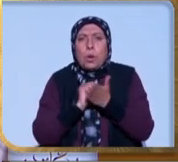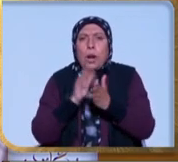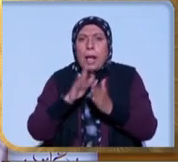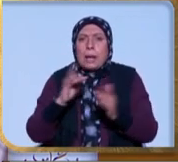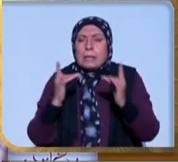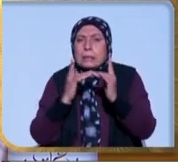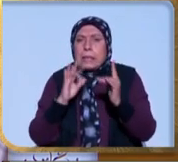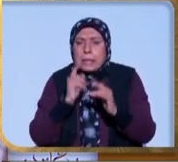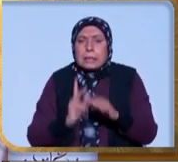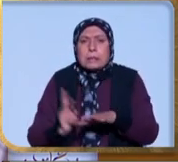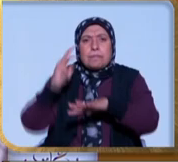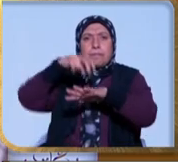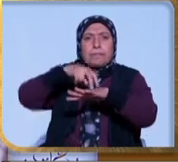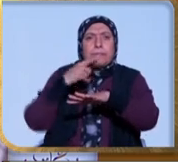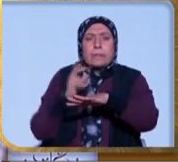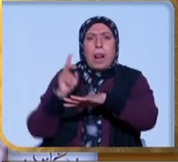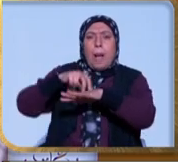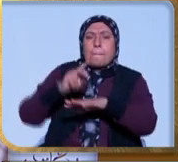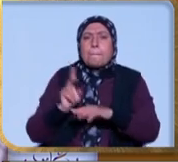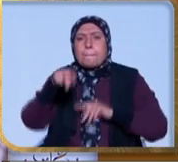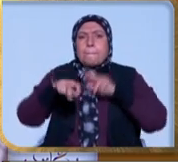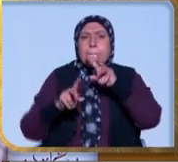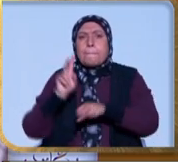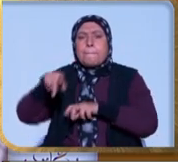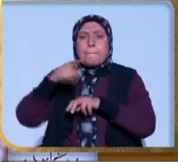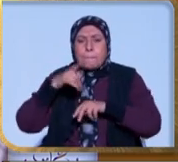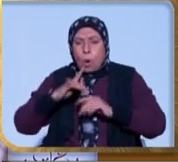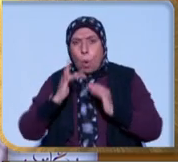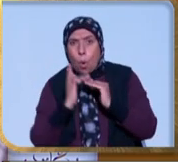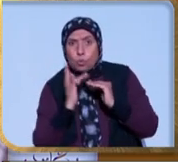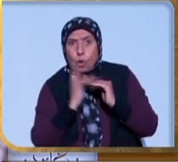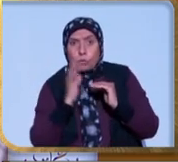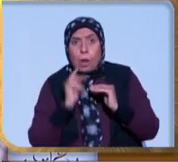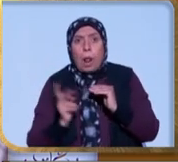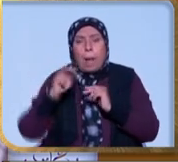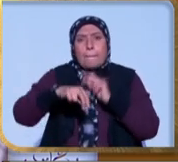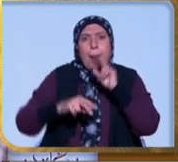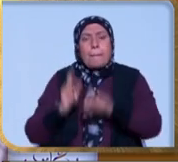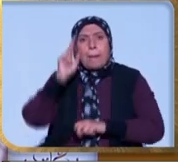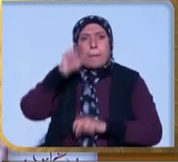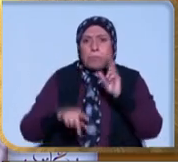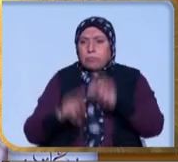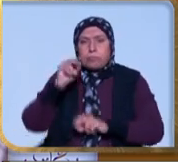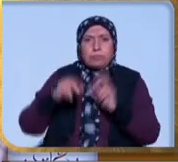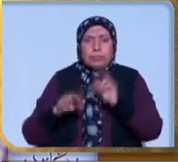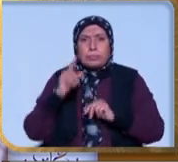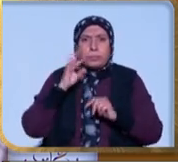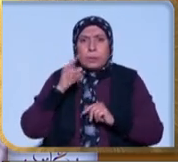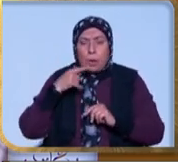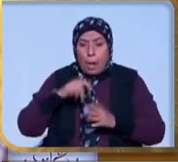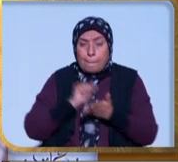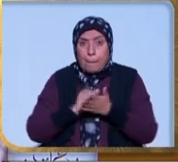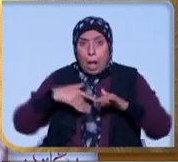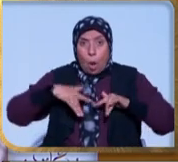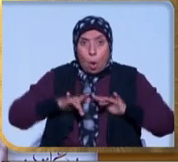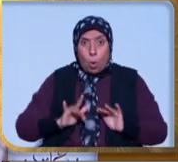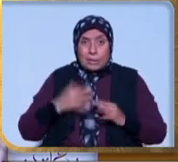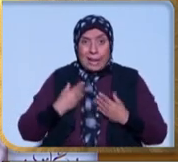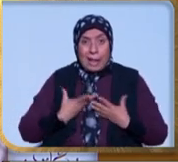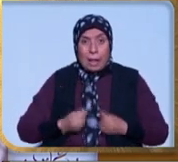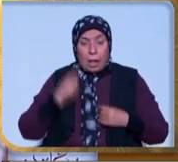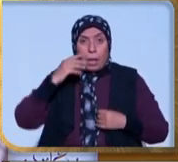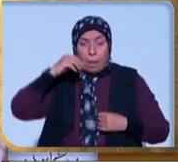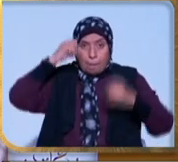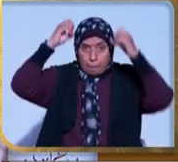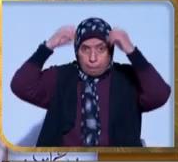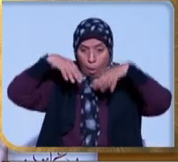بتاعتهم، السراير وأماكن القعدة اللي كانوا بيقعدوا فيها، وكانوا هم قاعدين كده في البيت تسقط عليهم في وهم قاعدين